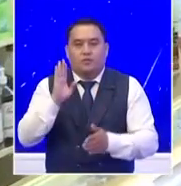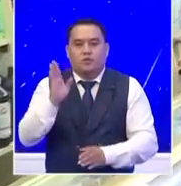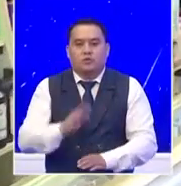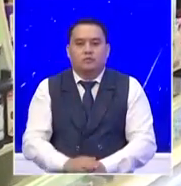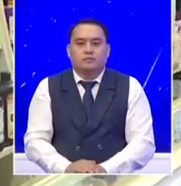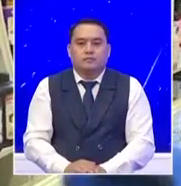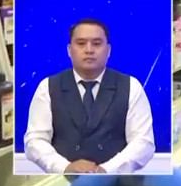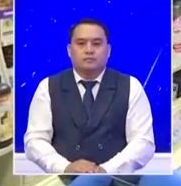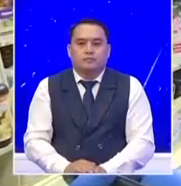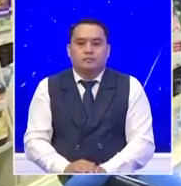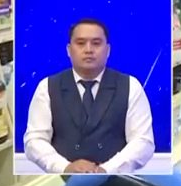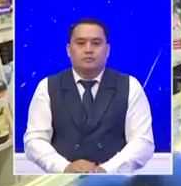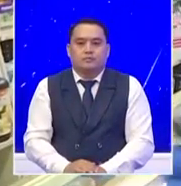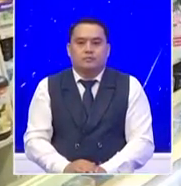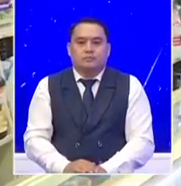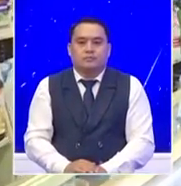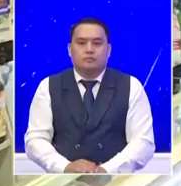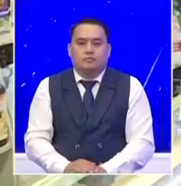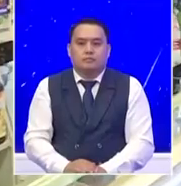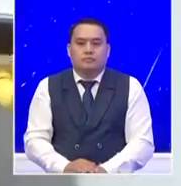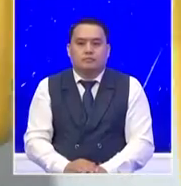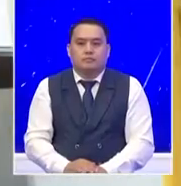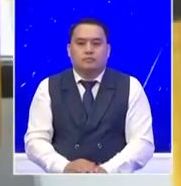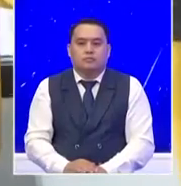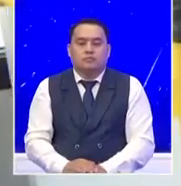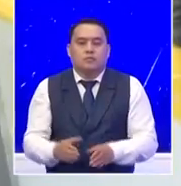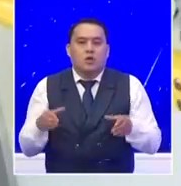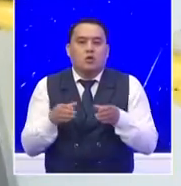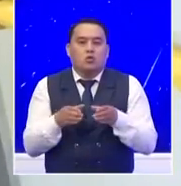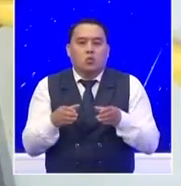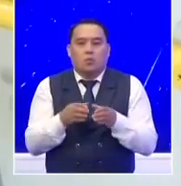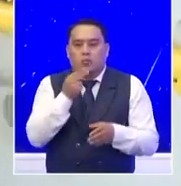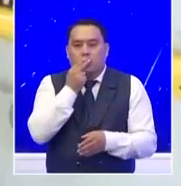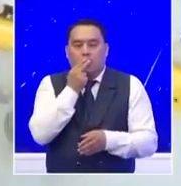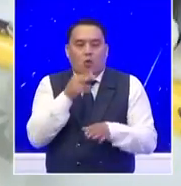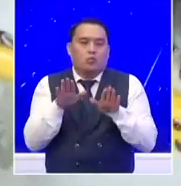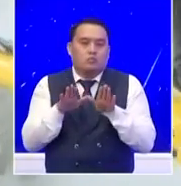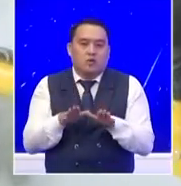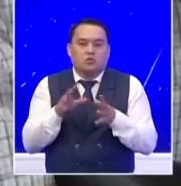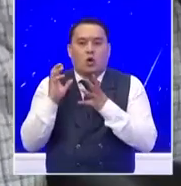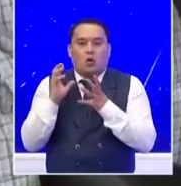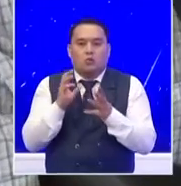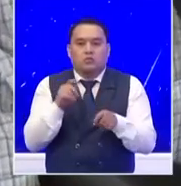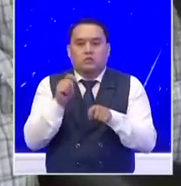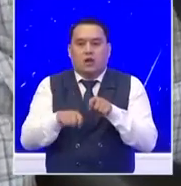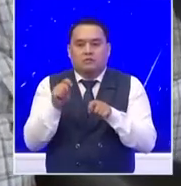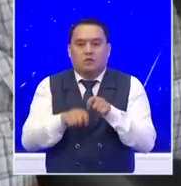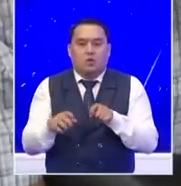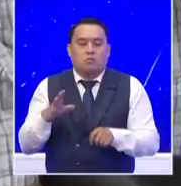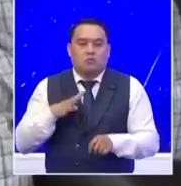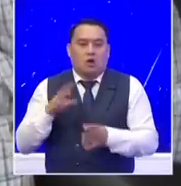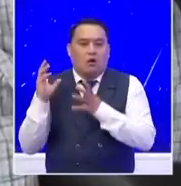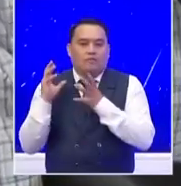давайте, мы оденем. 100 МРП штрафта да будете платить. Топ өкілдері тамақтан орындары мен қоғамдық көліктерге де тексеру жүргізді.